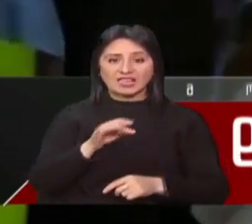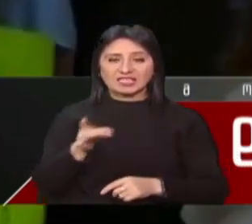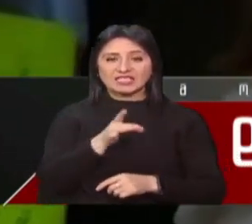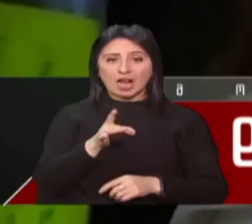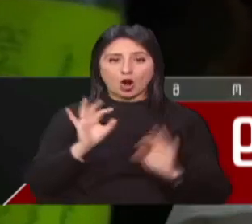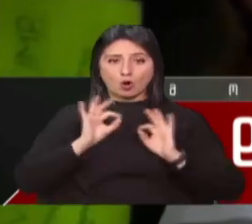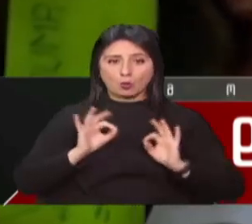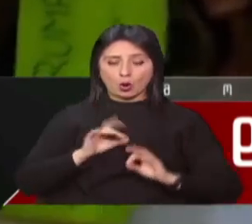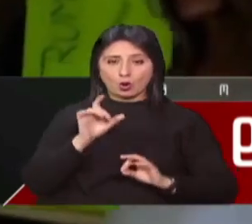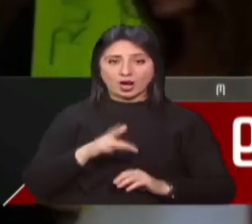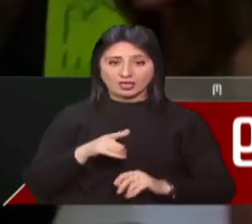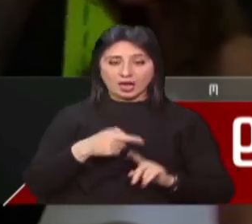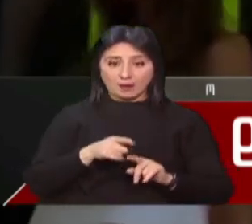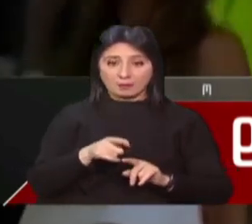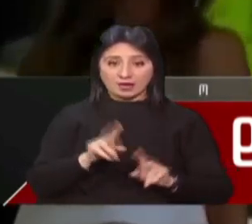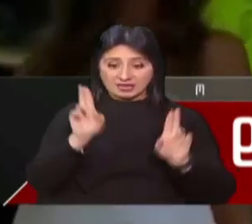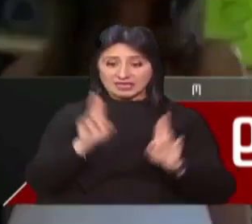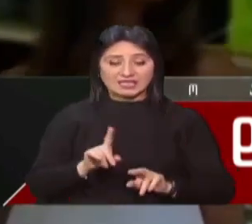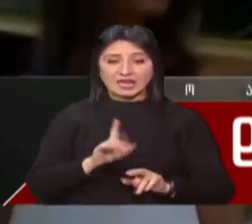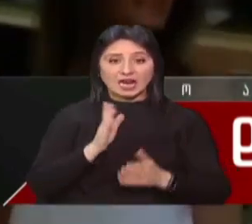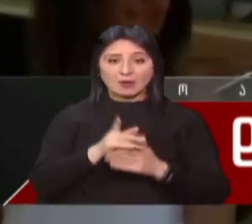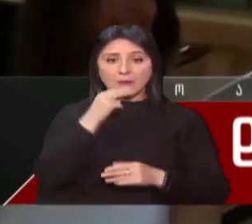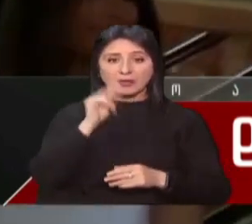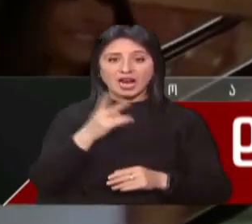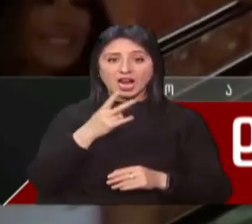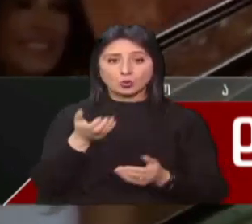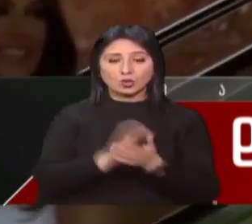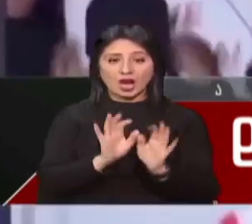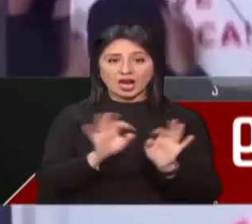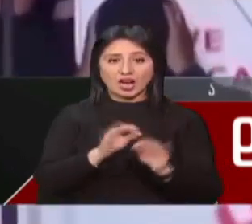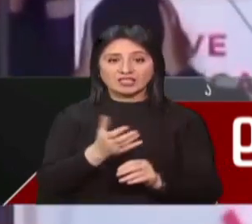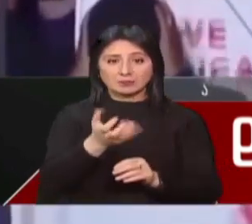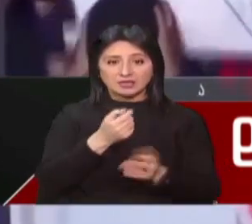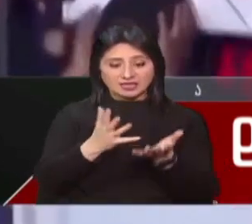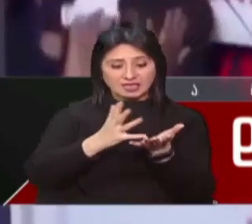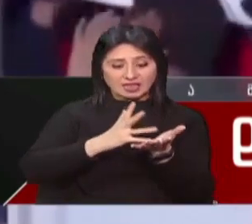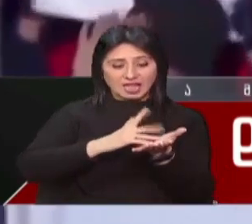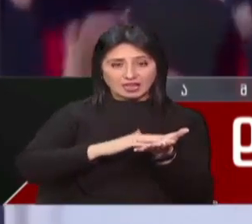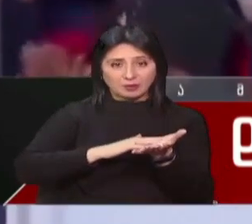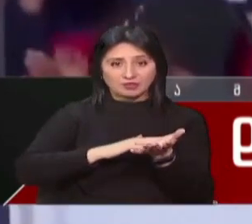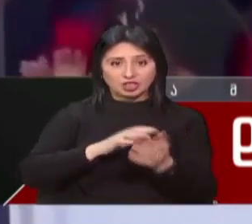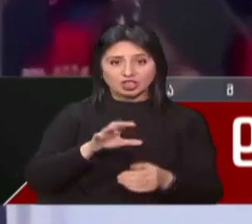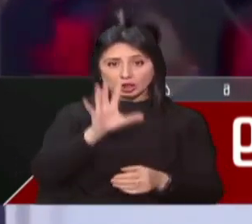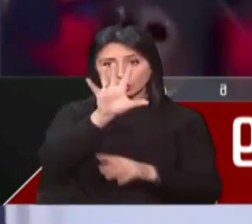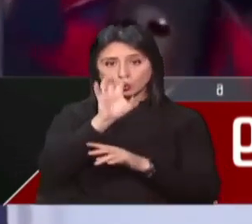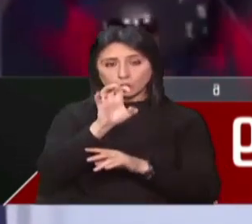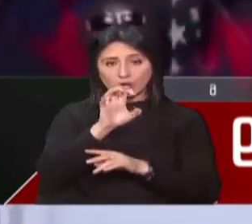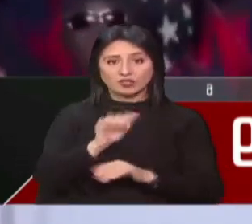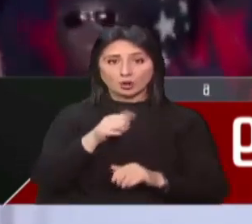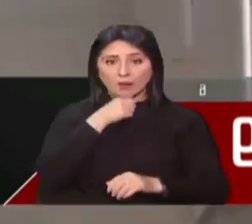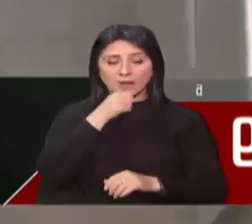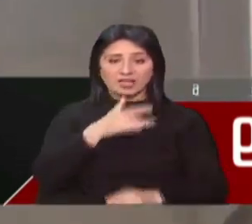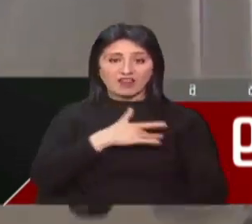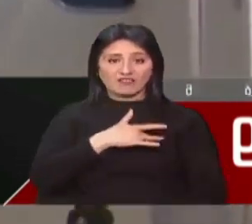საოლქო პროკურორმაც. ამრიგად წესების მიხედვით მას ბრალი უნდა გააცნონ, აიღონ მისი თითის ანაბეჭდი და გადაუღონ სურათი. როგორც